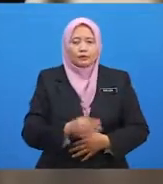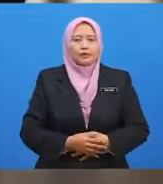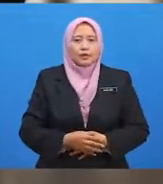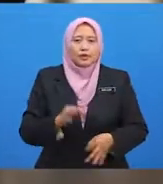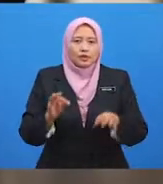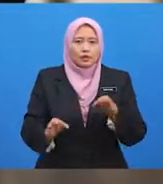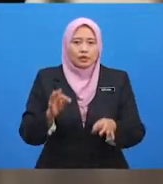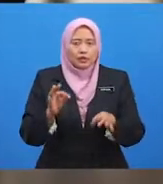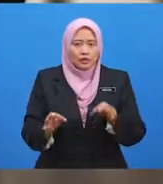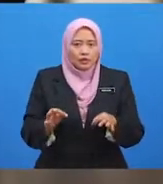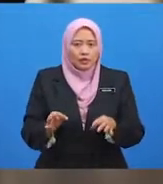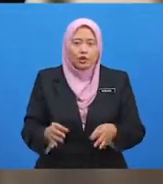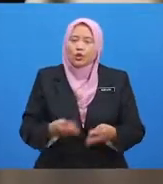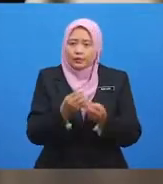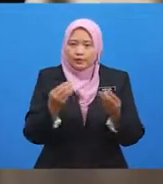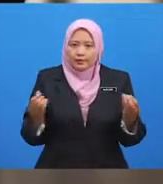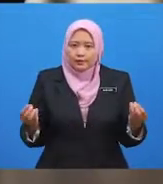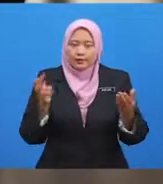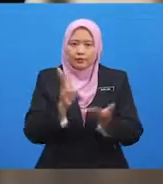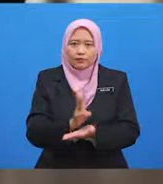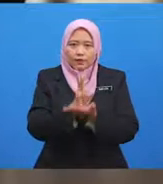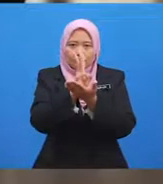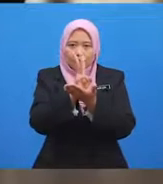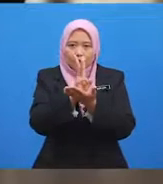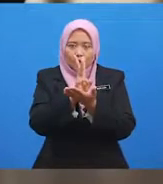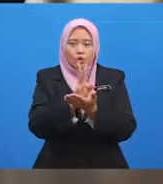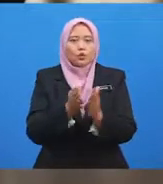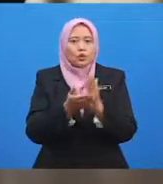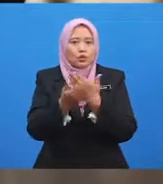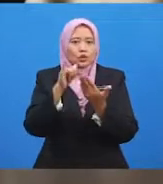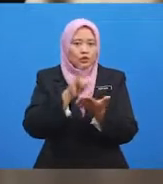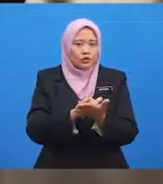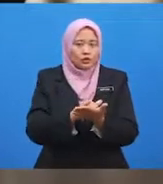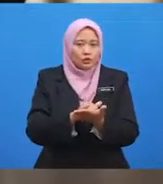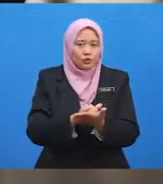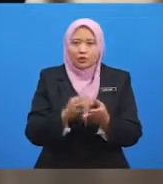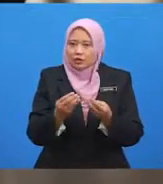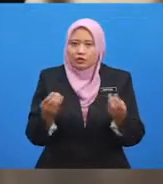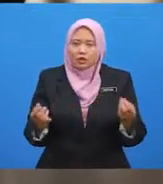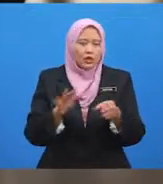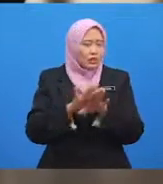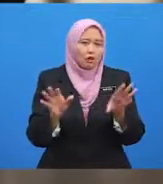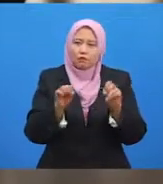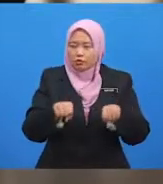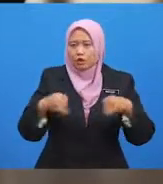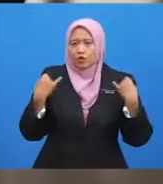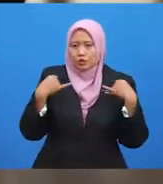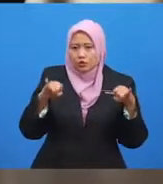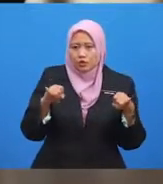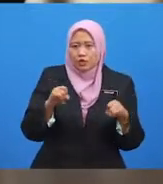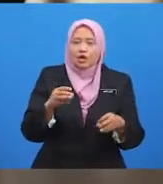telah diwakafkan maka tanah tersebut tidak boleh dijual atau diberi kepada orang lain